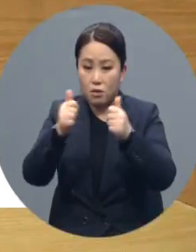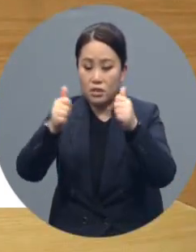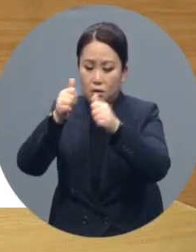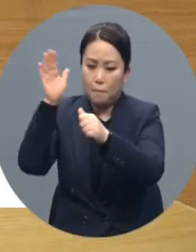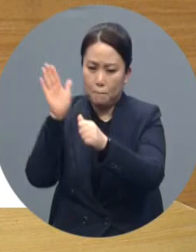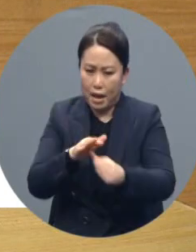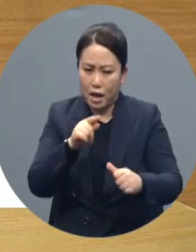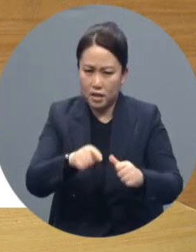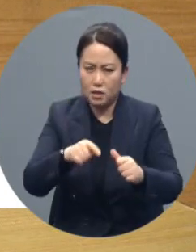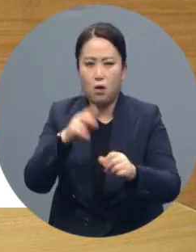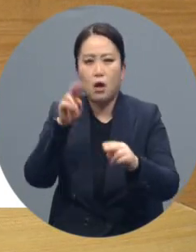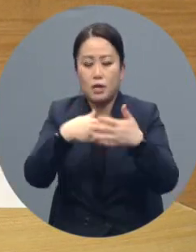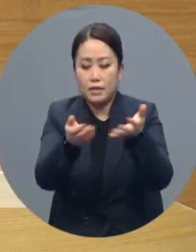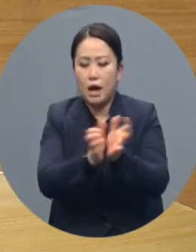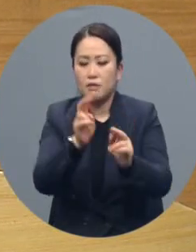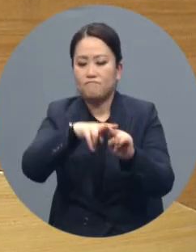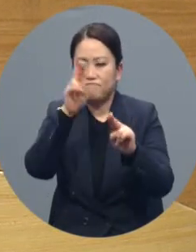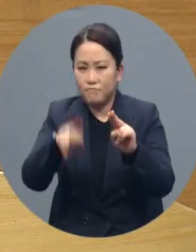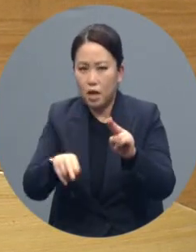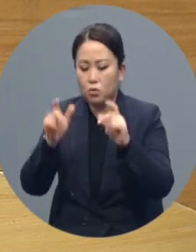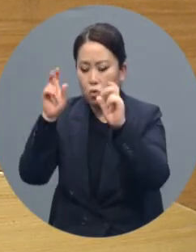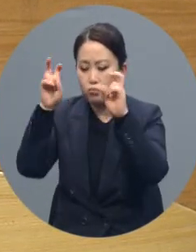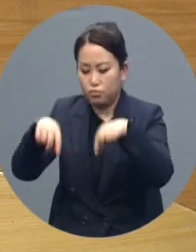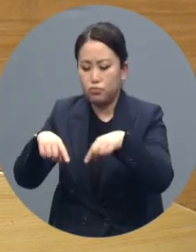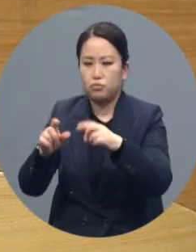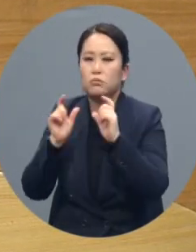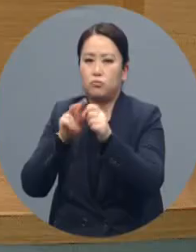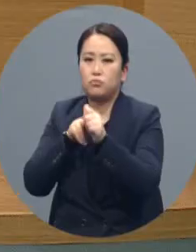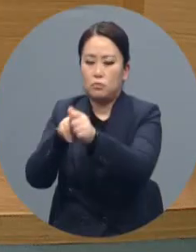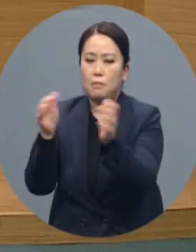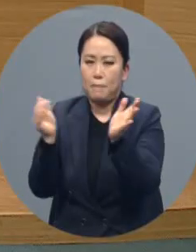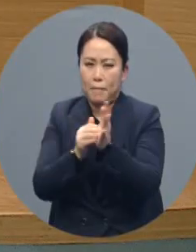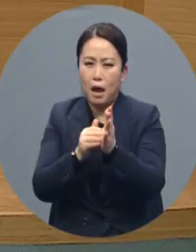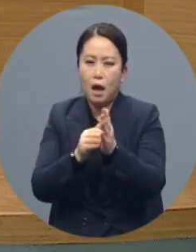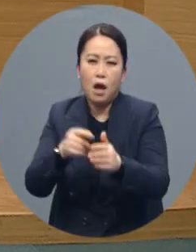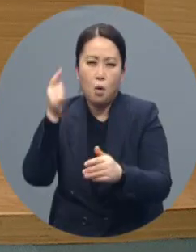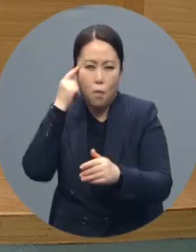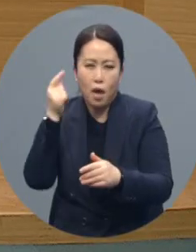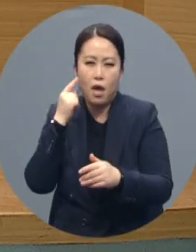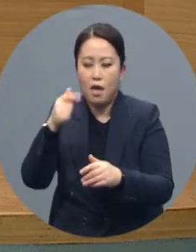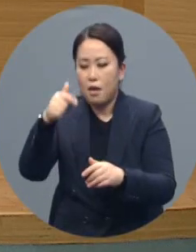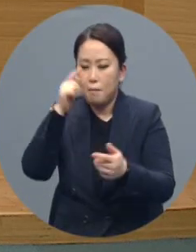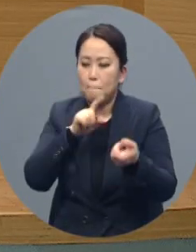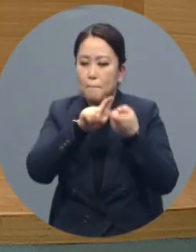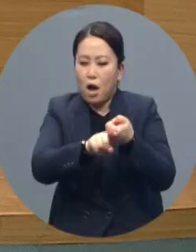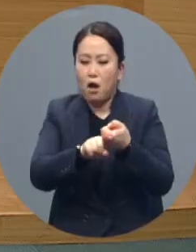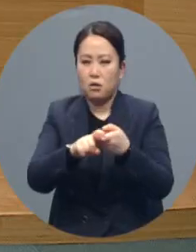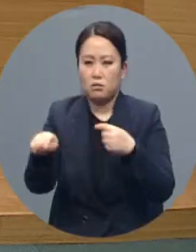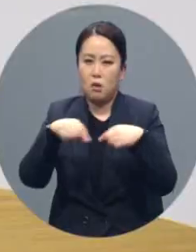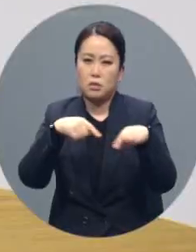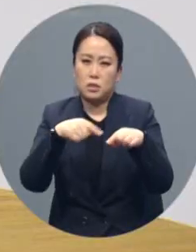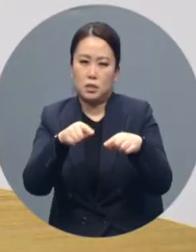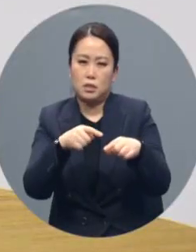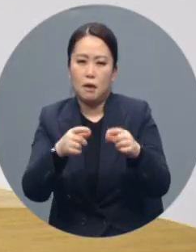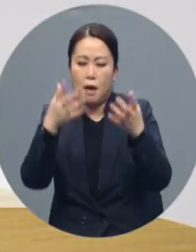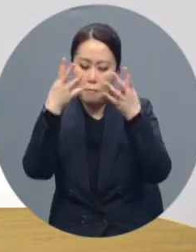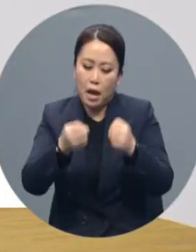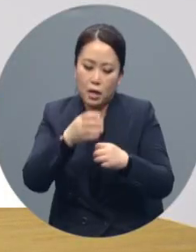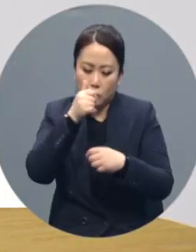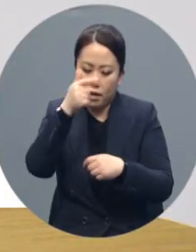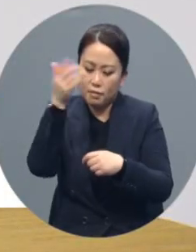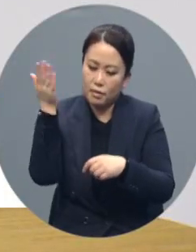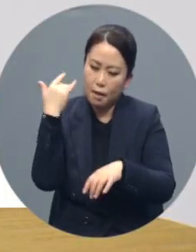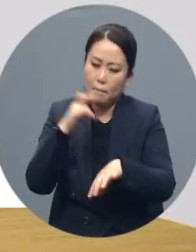출마를 선언했습니다. 계파 이익을 중심으로 구태 정치가 여전하다고 주장합니다. 계파와